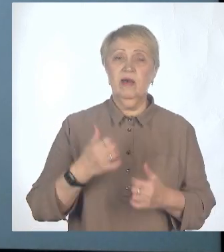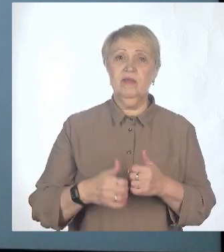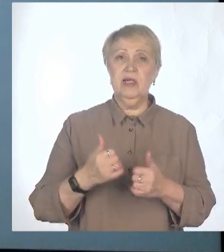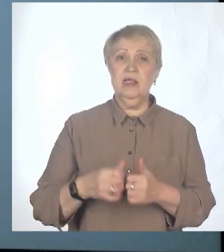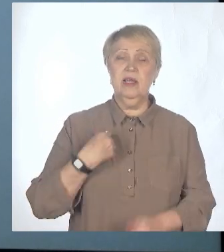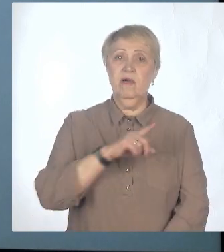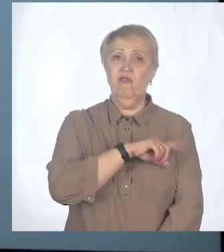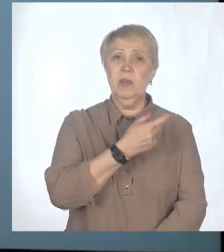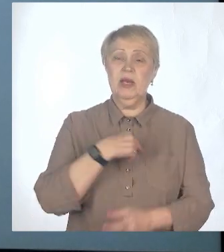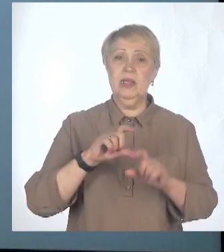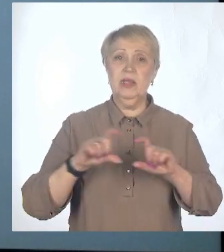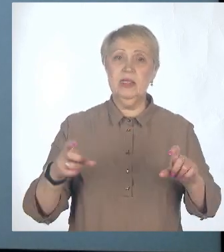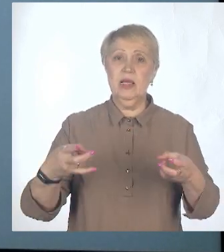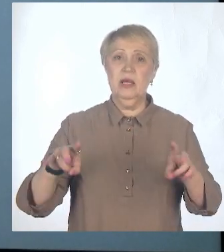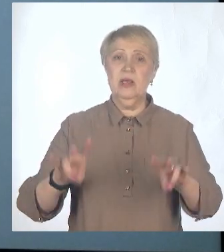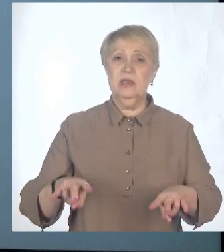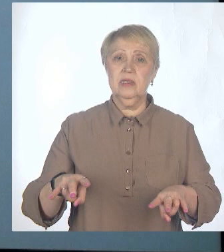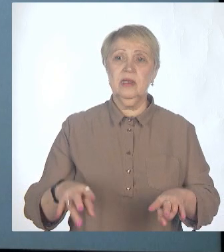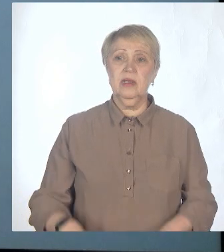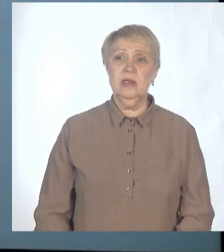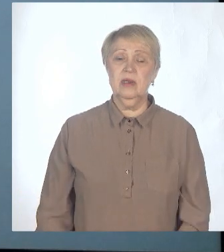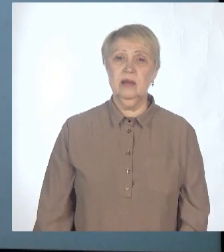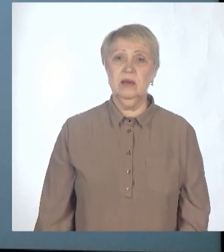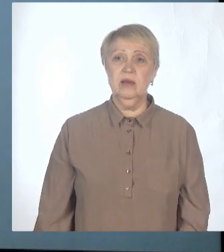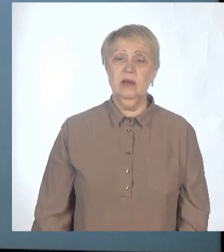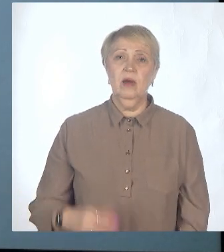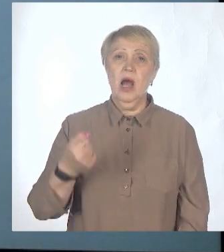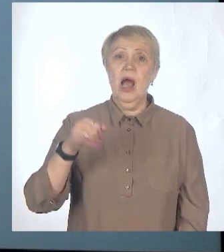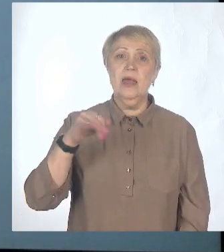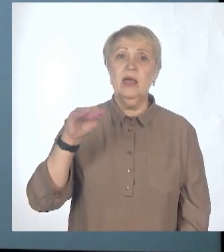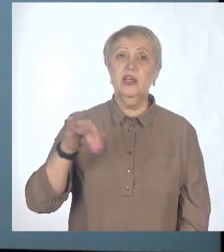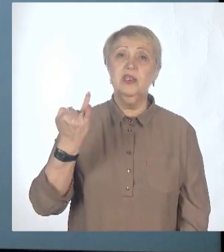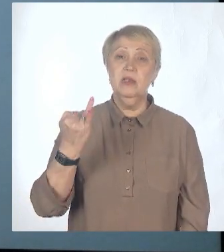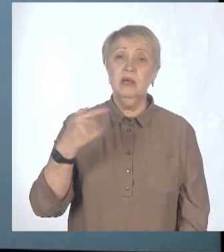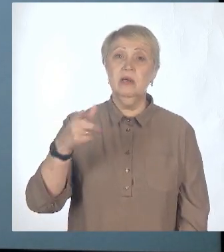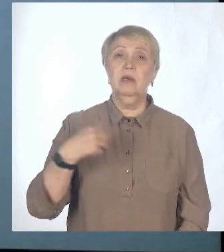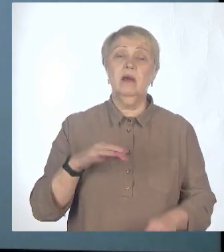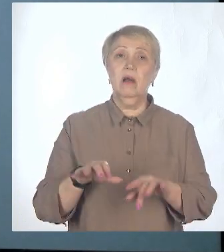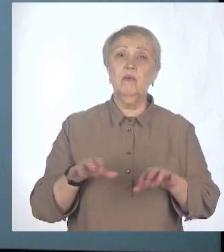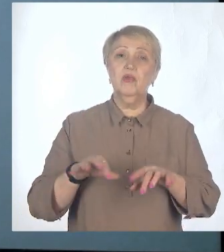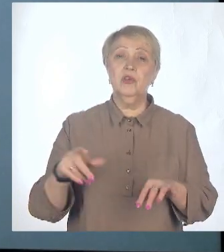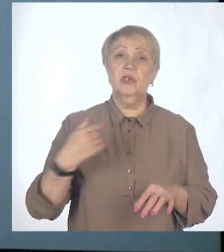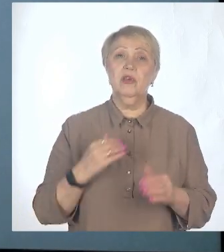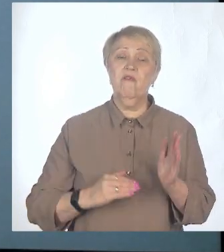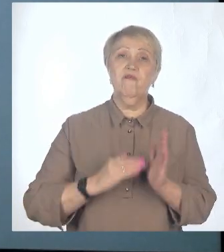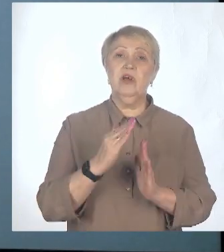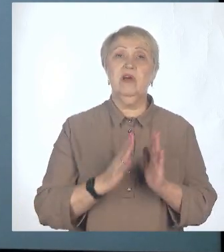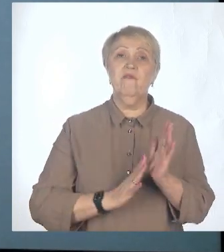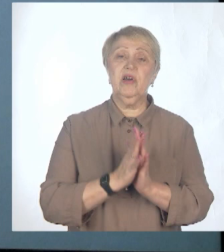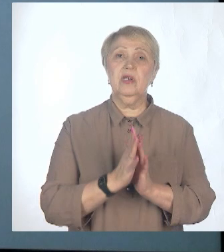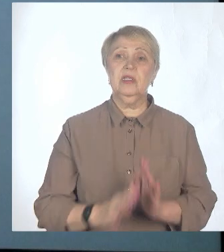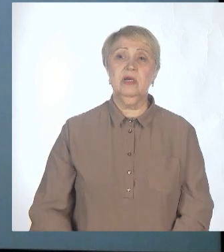целом зарплатные ожидания остались на Дальнем Востоке те, что у айтишников они выросли в целом до 60 тысяч рублей. То есть предложения